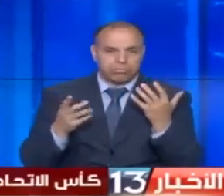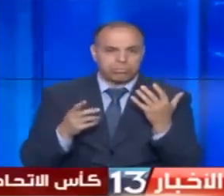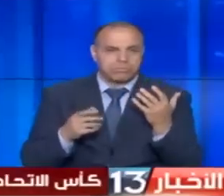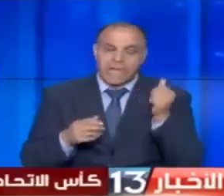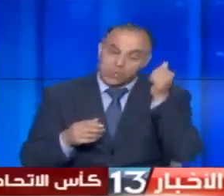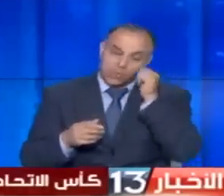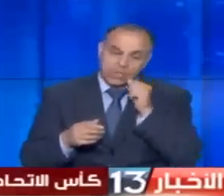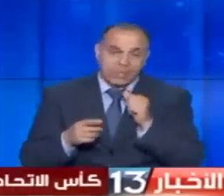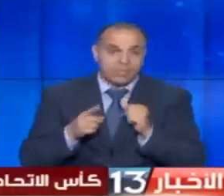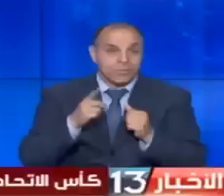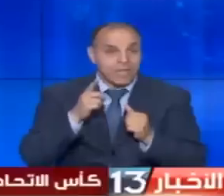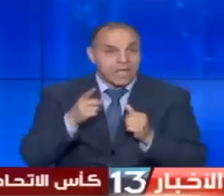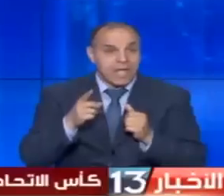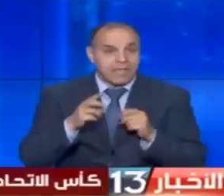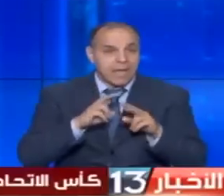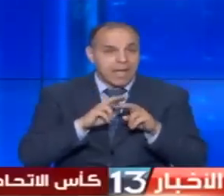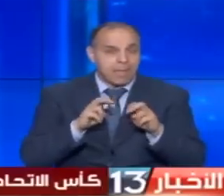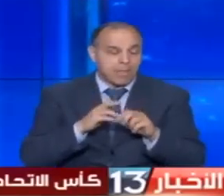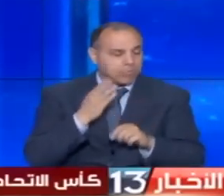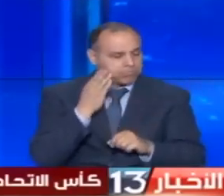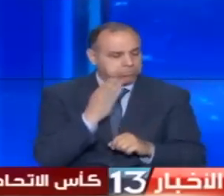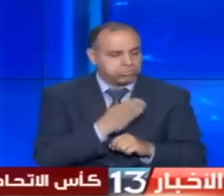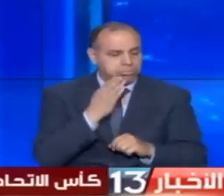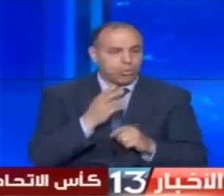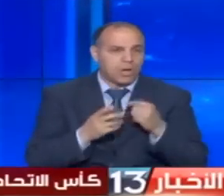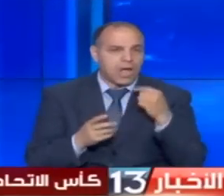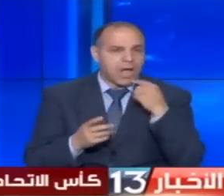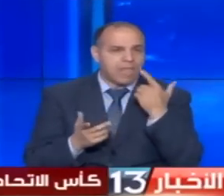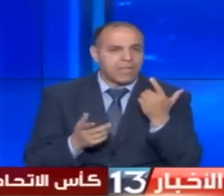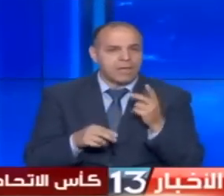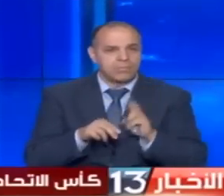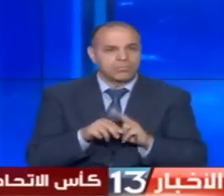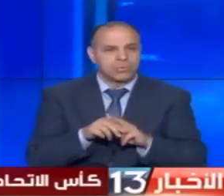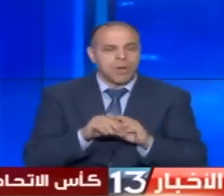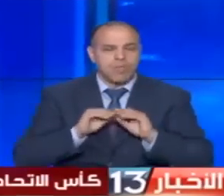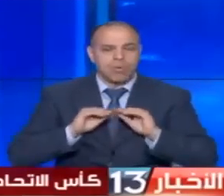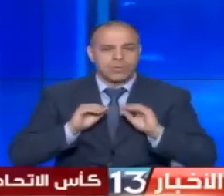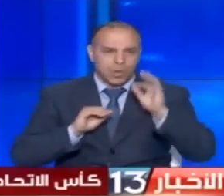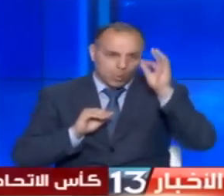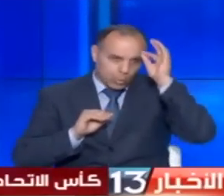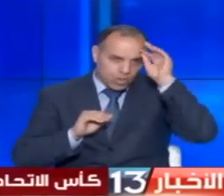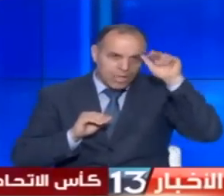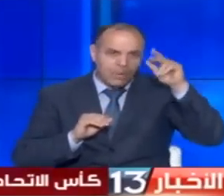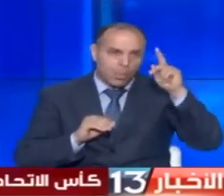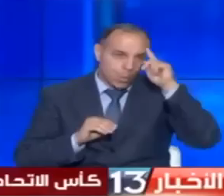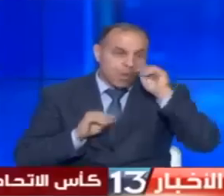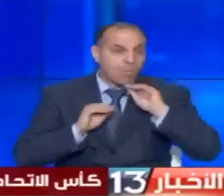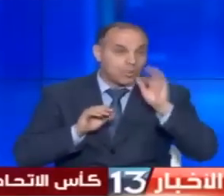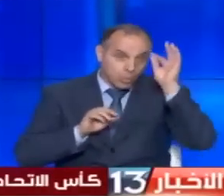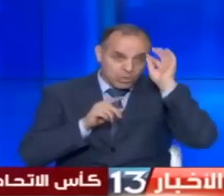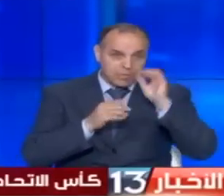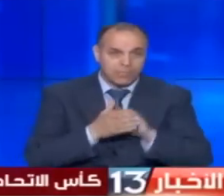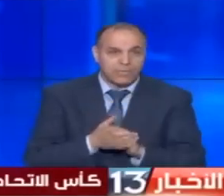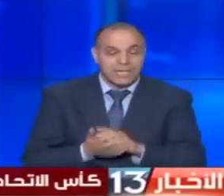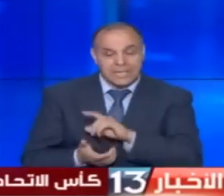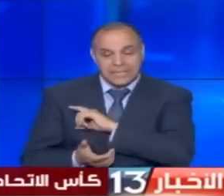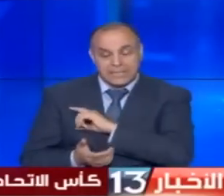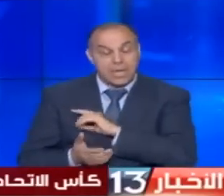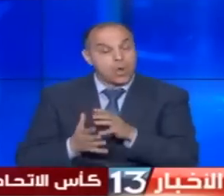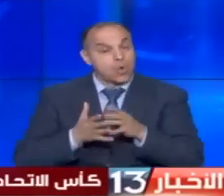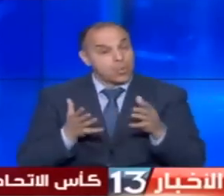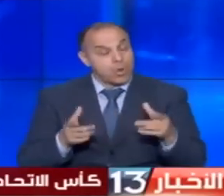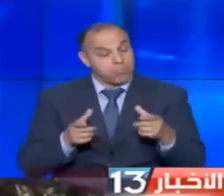السوداني الذي يبحث عن رد الفعل الطاوله تحت قياده مدربه التونسي كبير